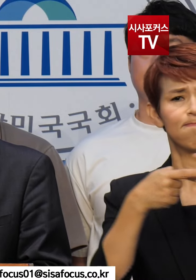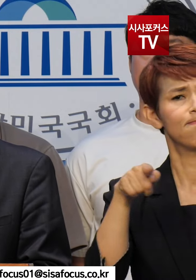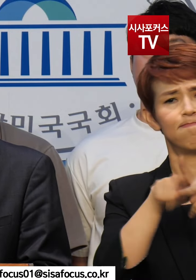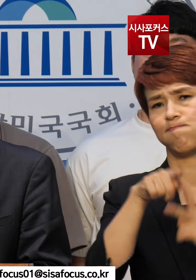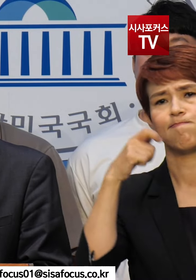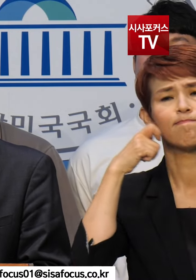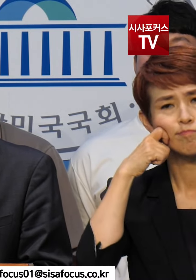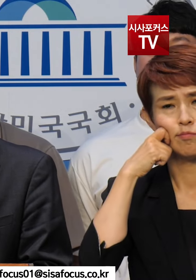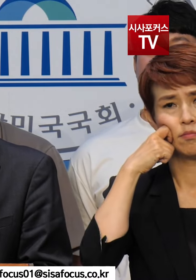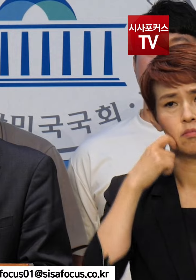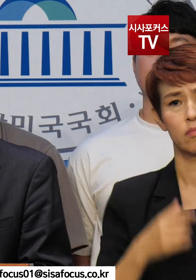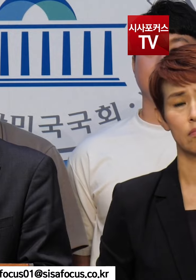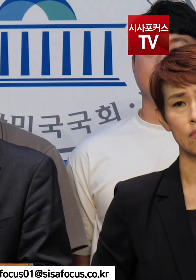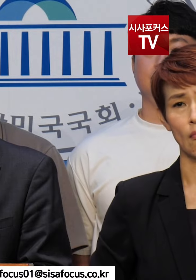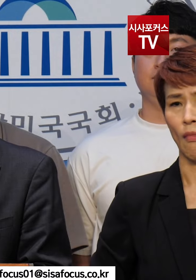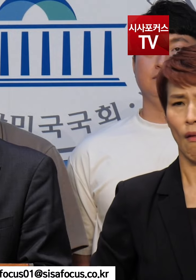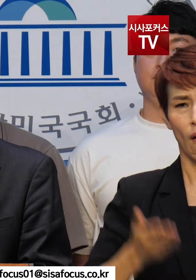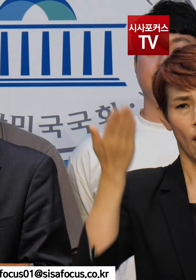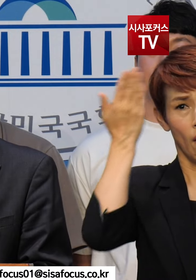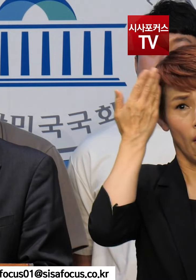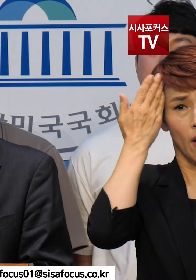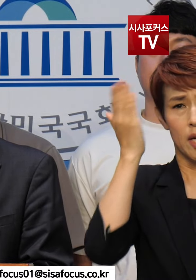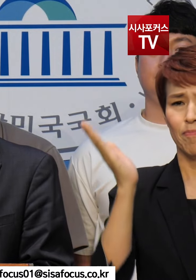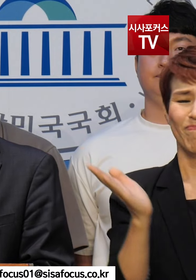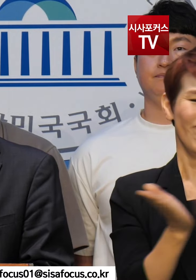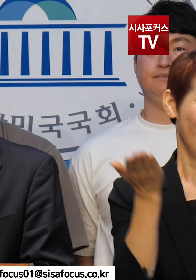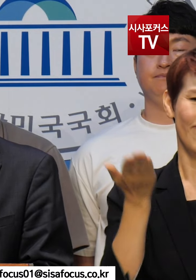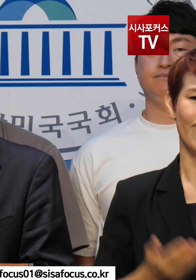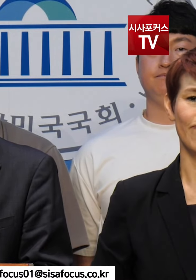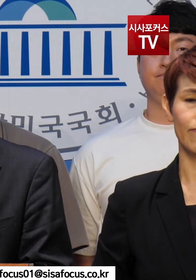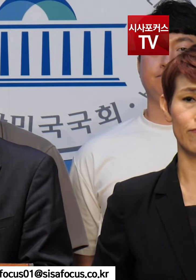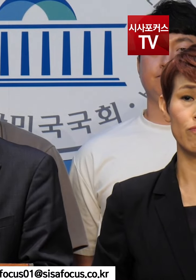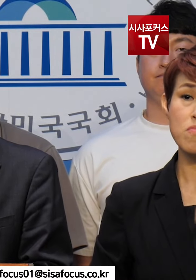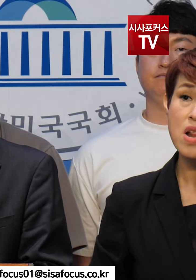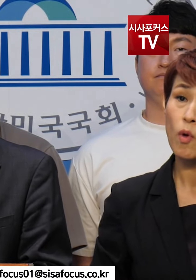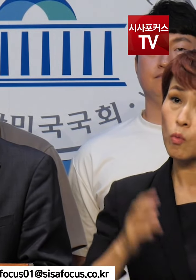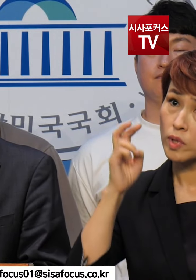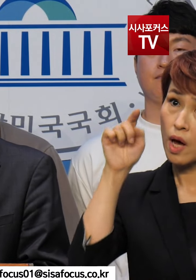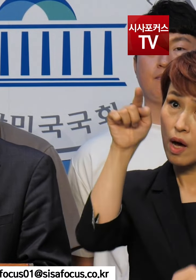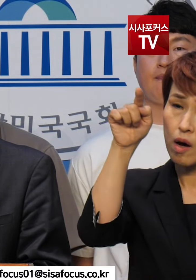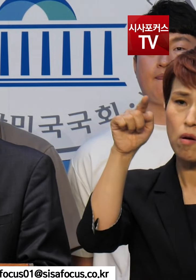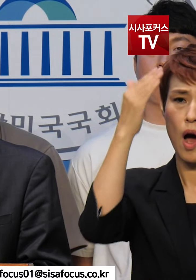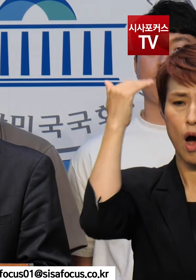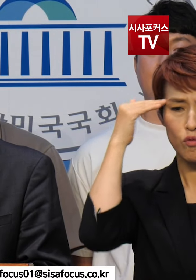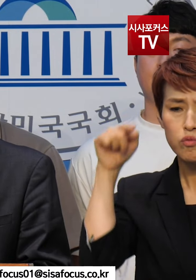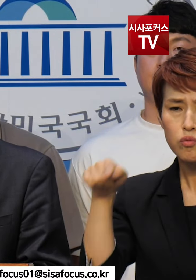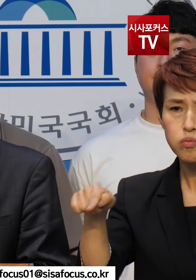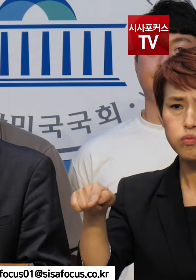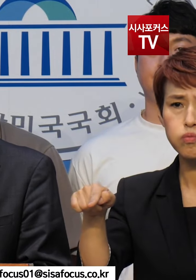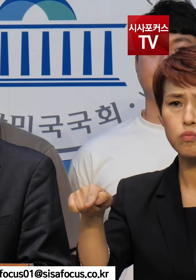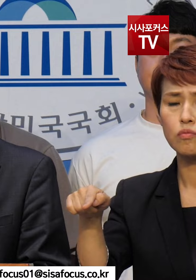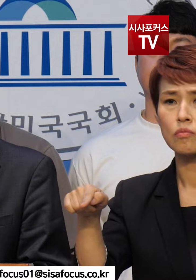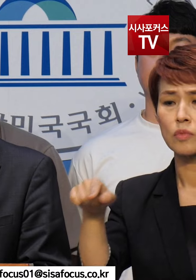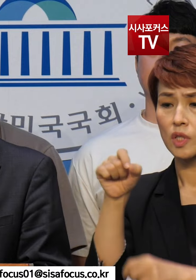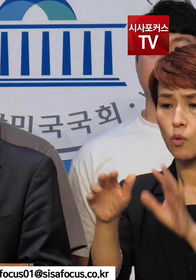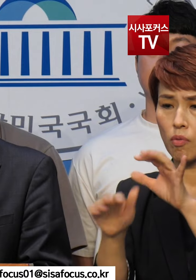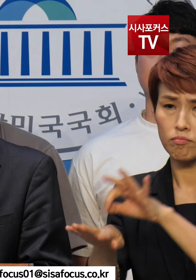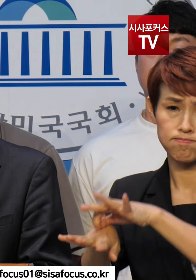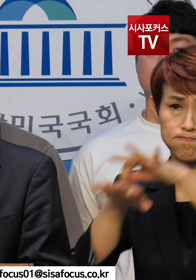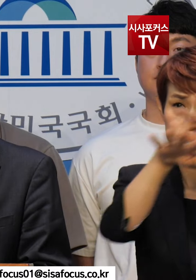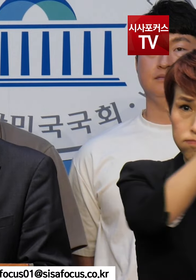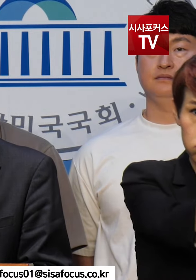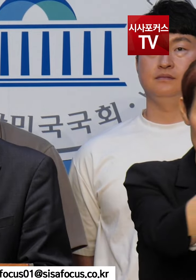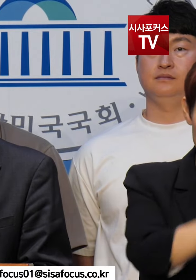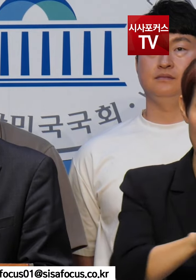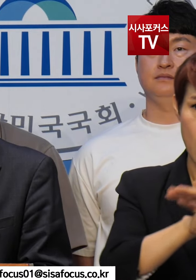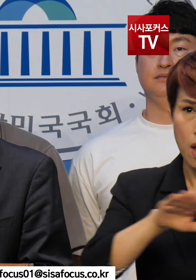있겠습니까? 상식적이지도 않습니다. 니또덴코는 한국 옵티컬 하이테크 고용승계 문제를